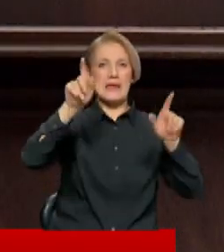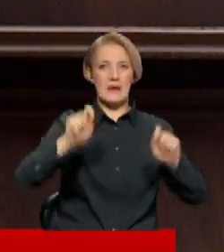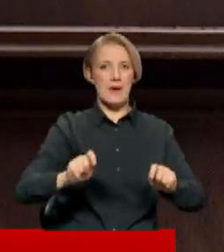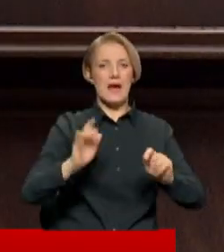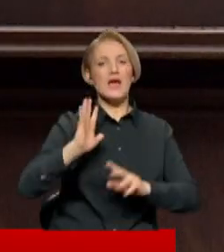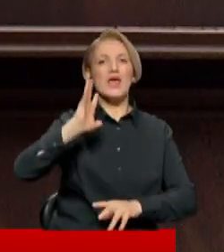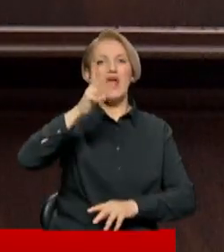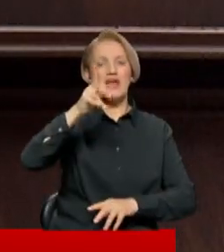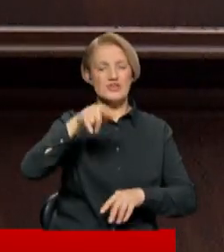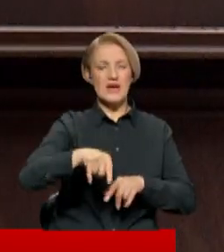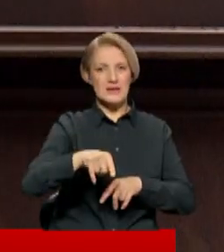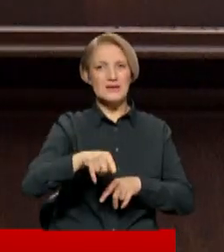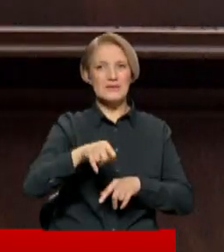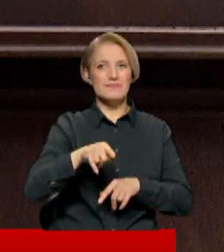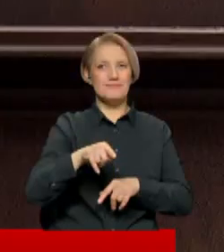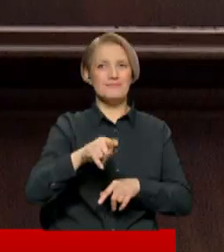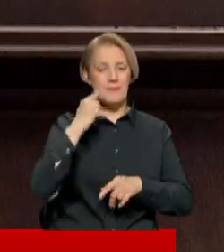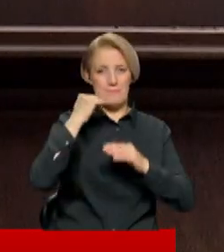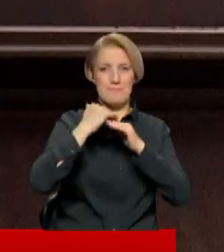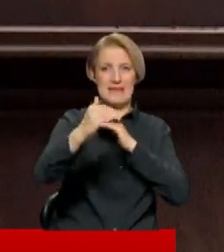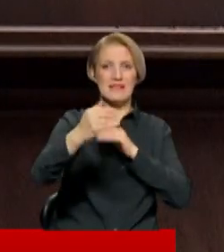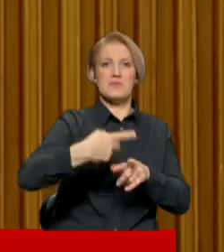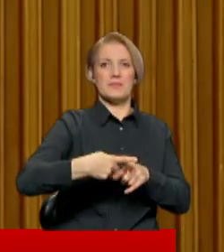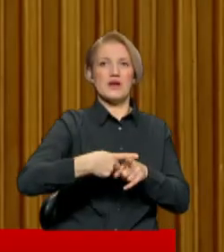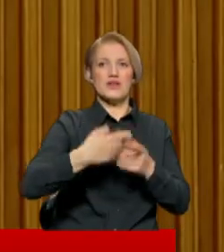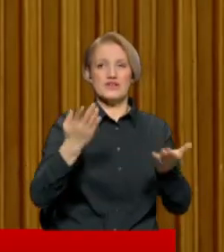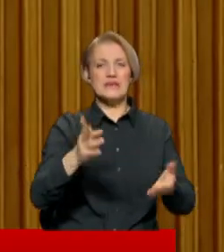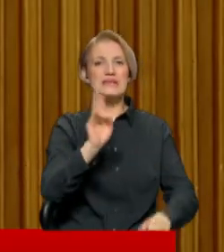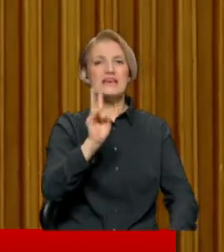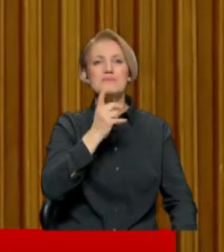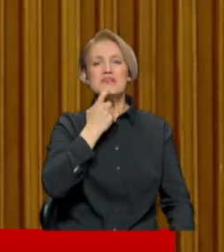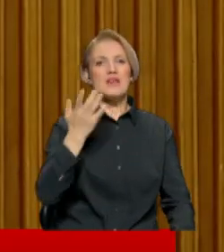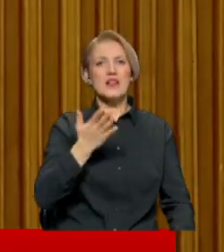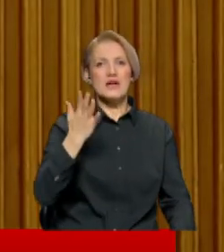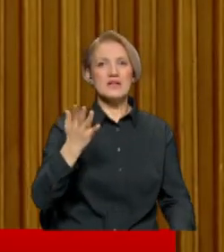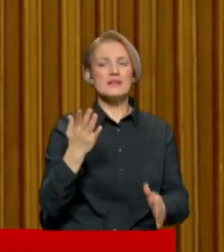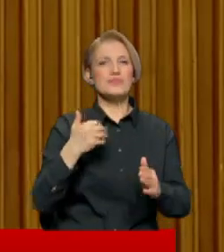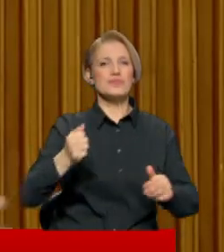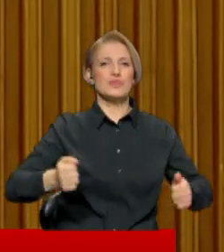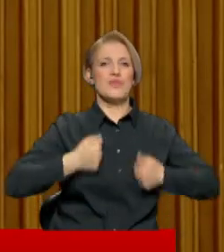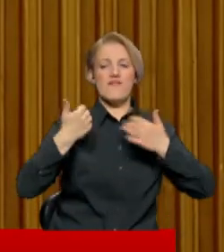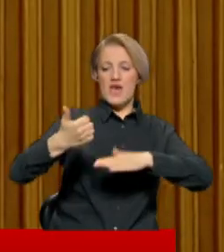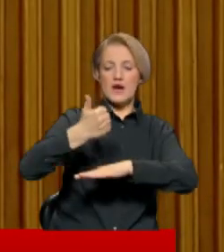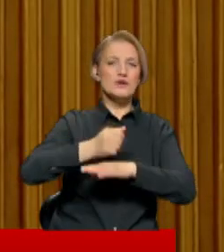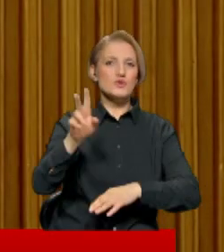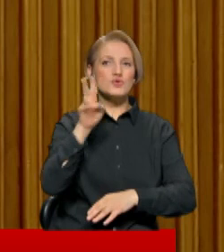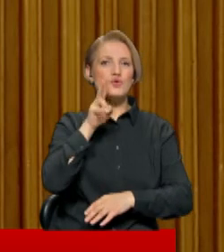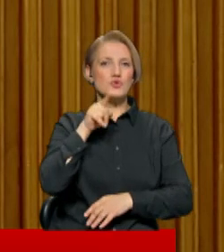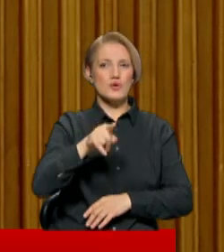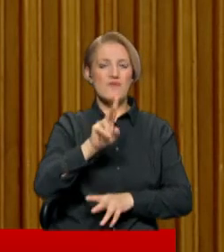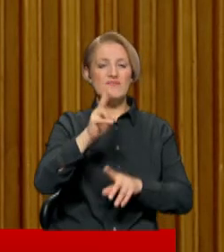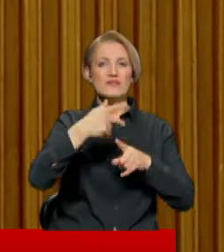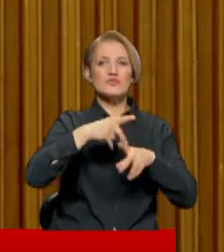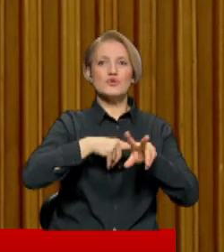gelecek vizyonumuzu milletimizle paylaştık 20 yıllık bir devriktidarın sonunda Vizyon